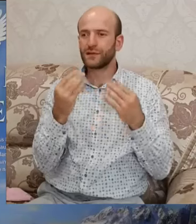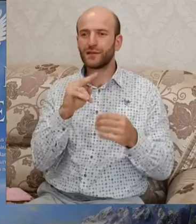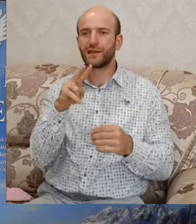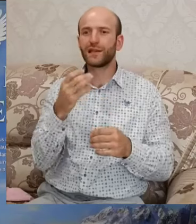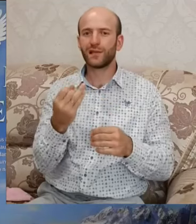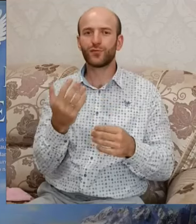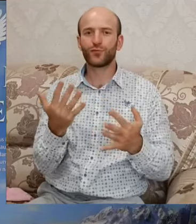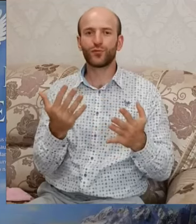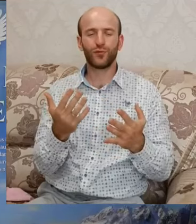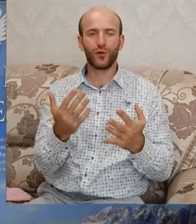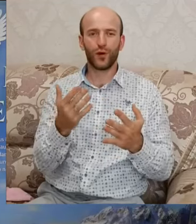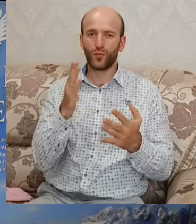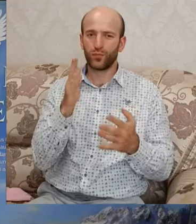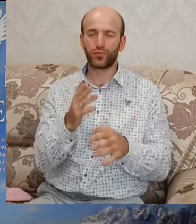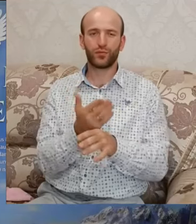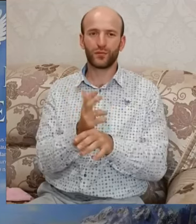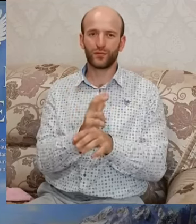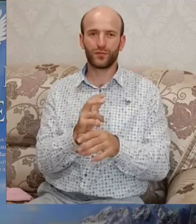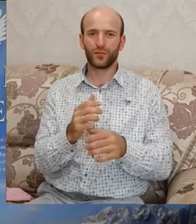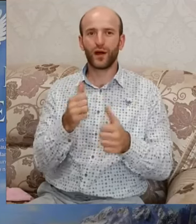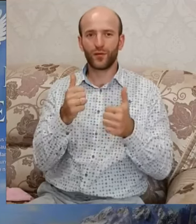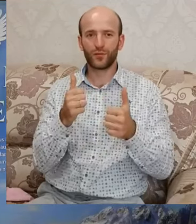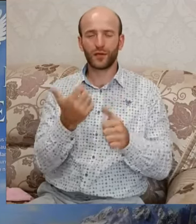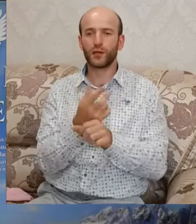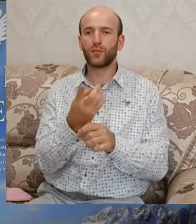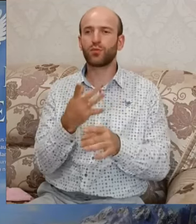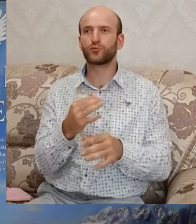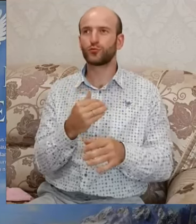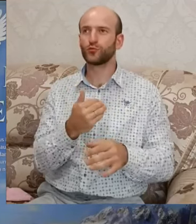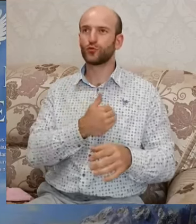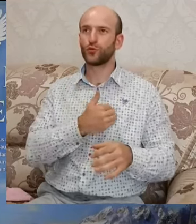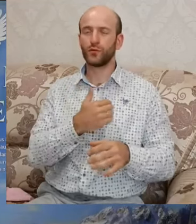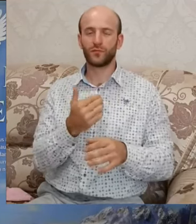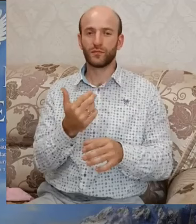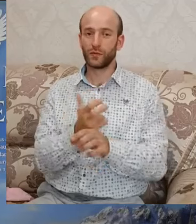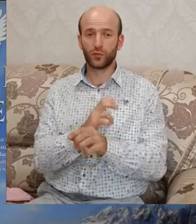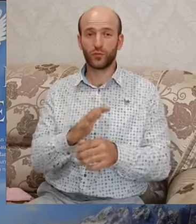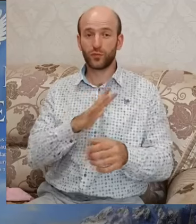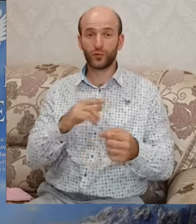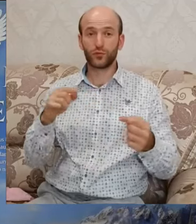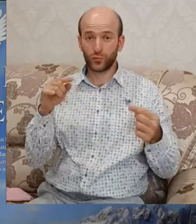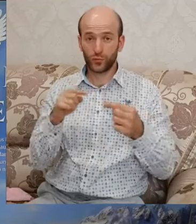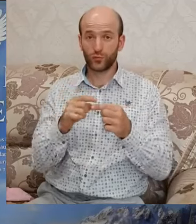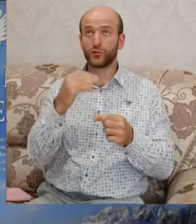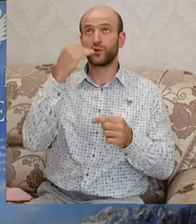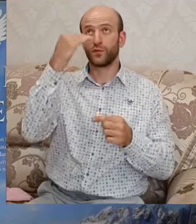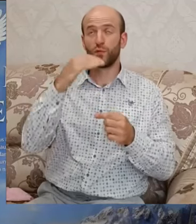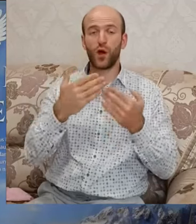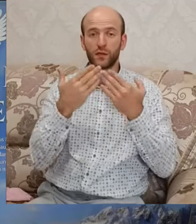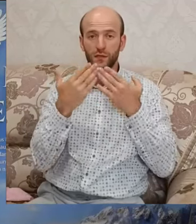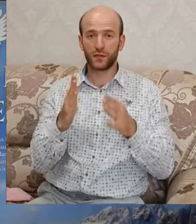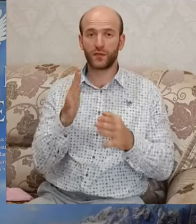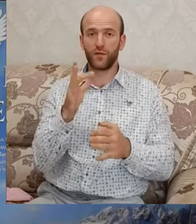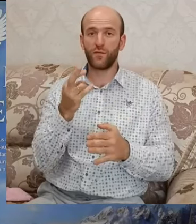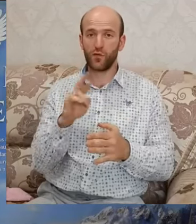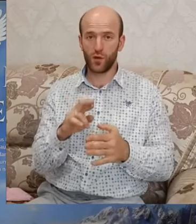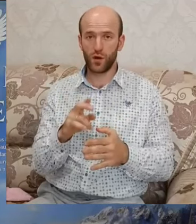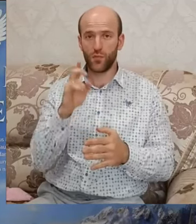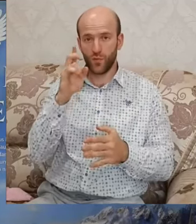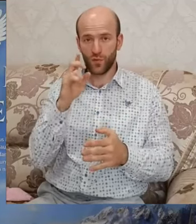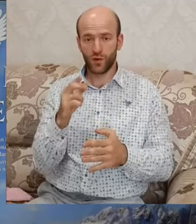Tai buvo Dievo atverta valia. Это была открытая Божья воля. Būtent šiam laikui. Именно на это